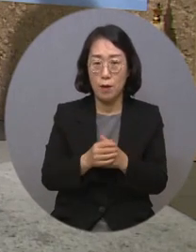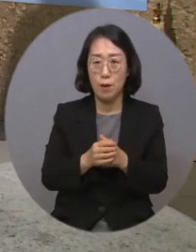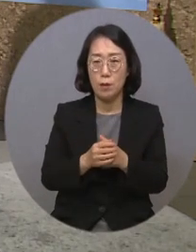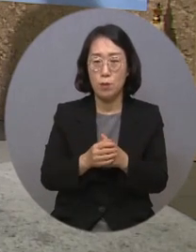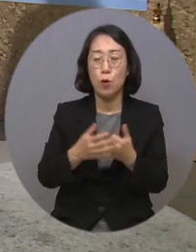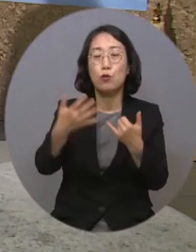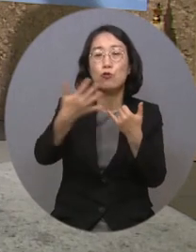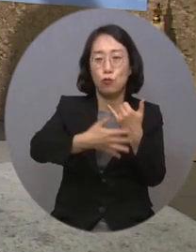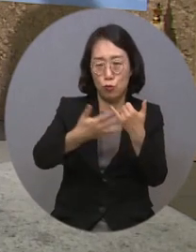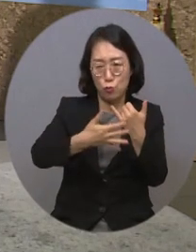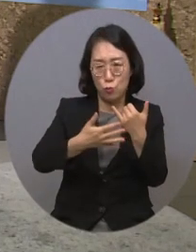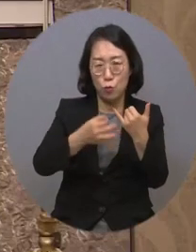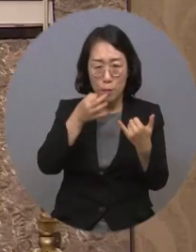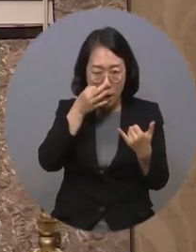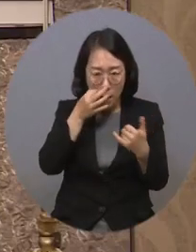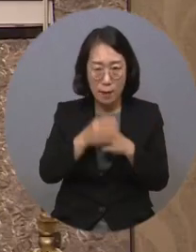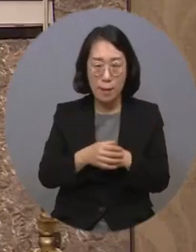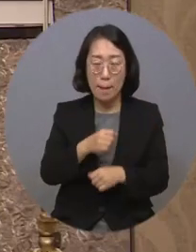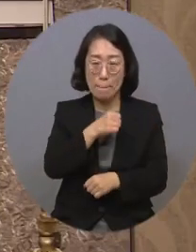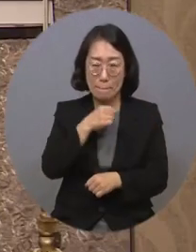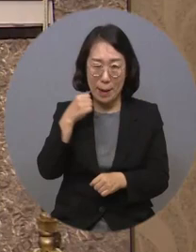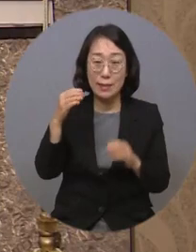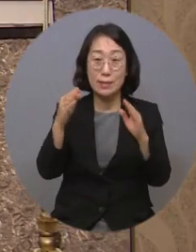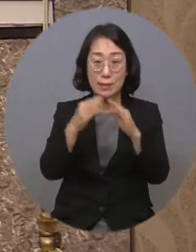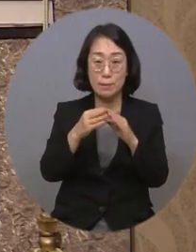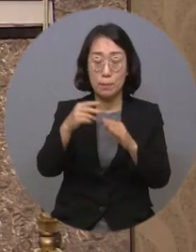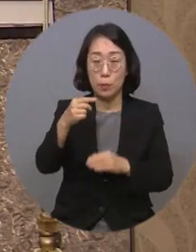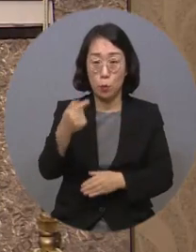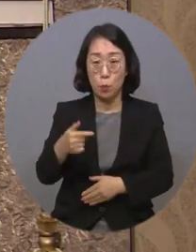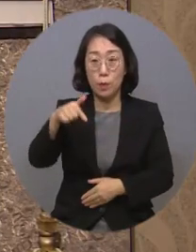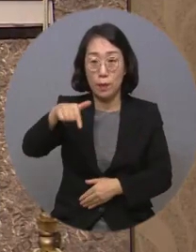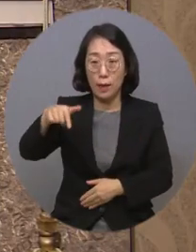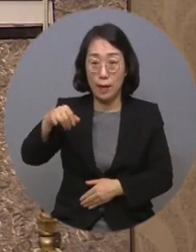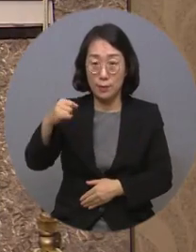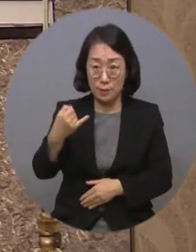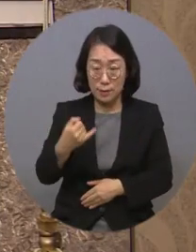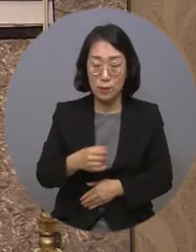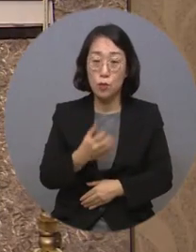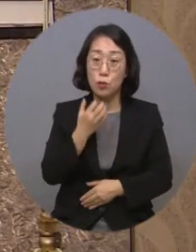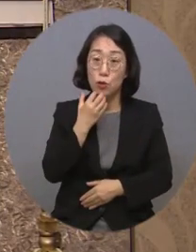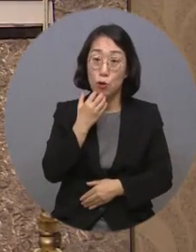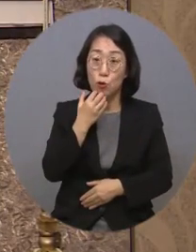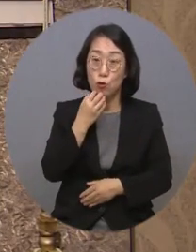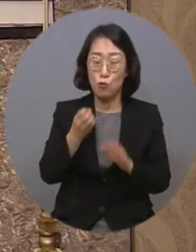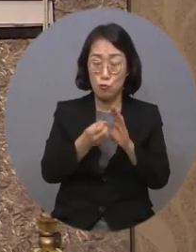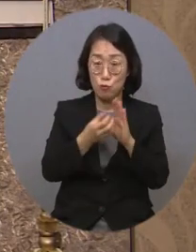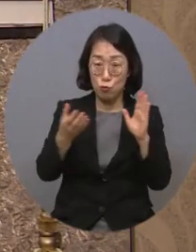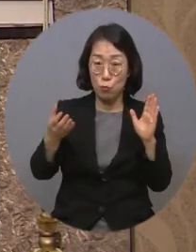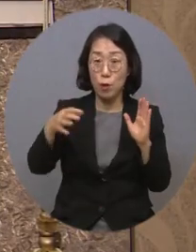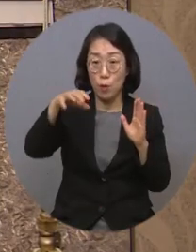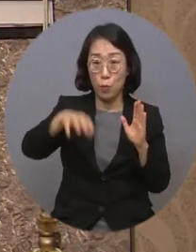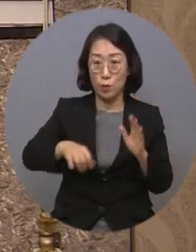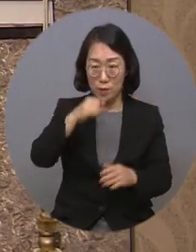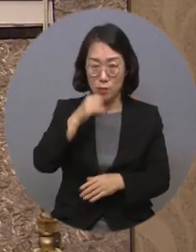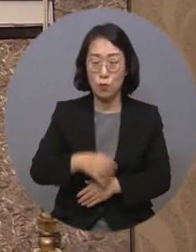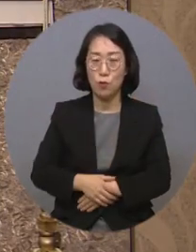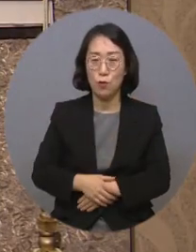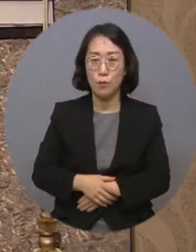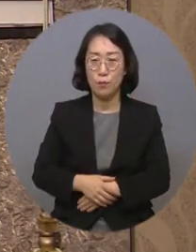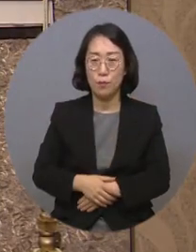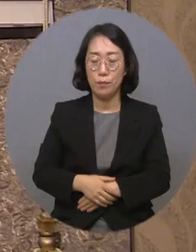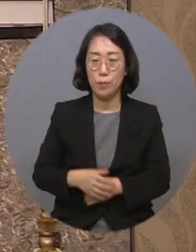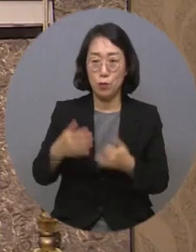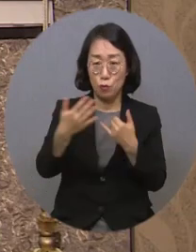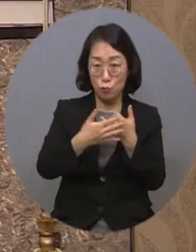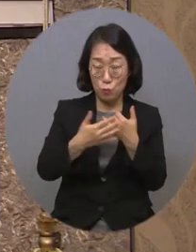시작했죠. 예. 그래서 맛집 돈가스를 찾았죠. 그래서 이제 서울에 유명한 돈가스 집이 있더라고요. 그래서 이제 유튜브